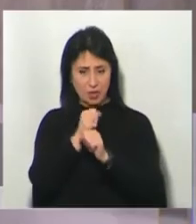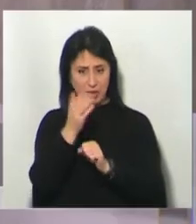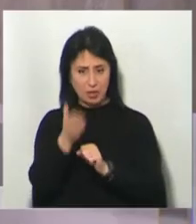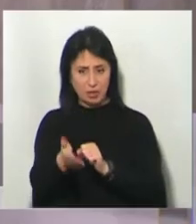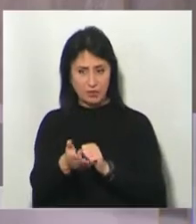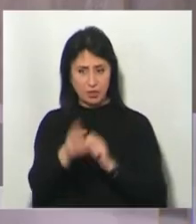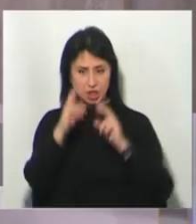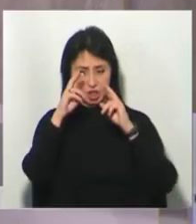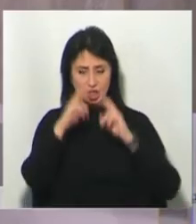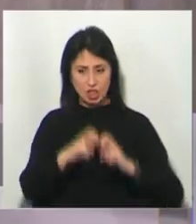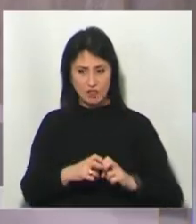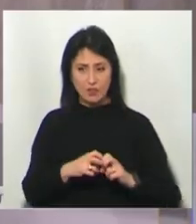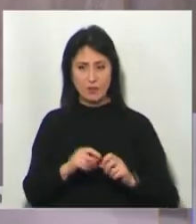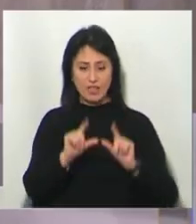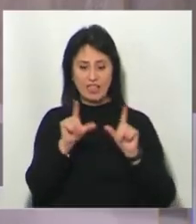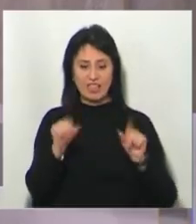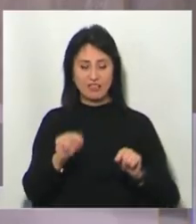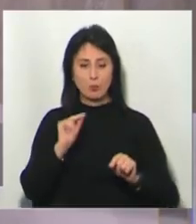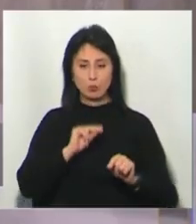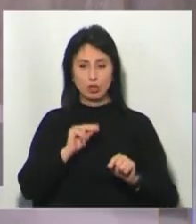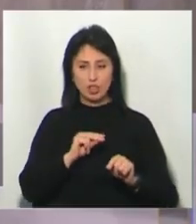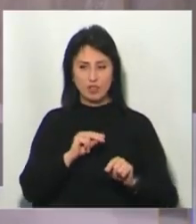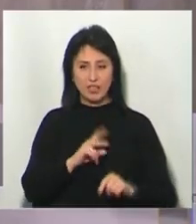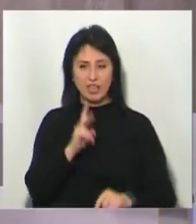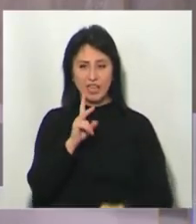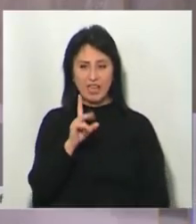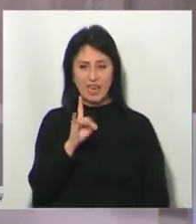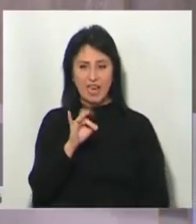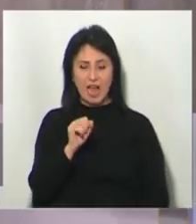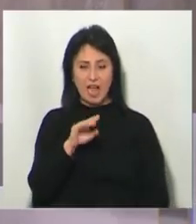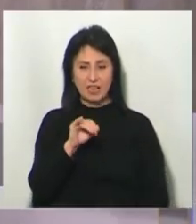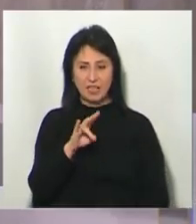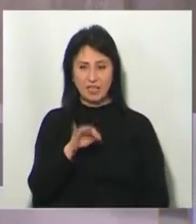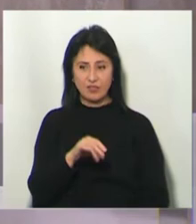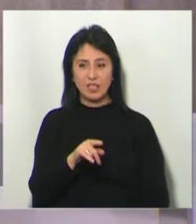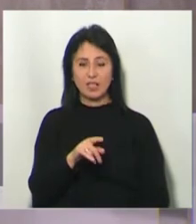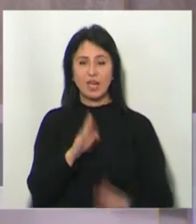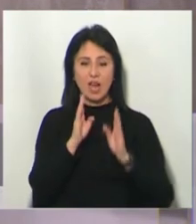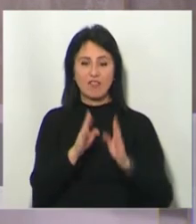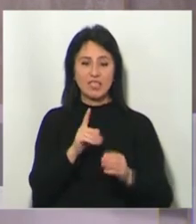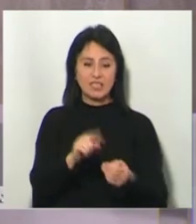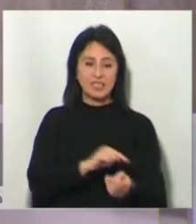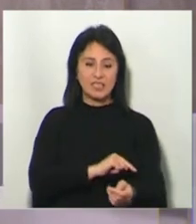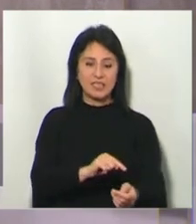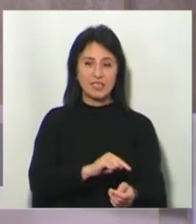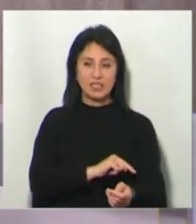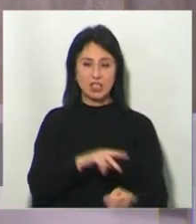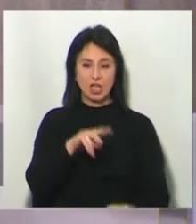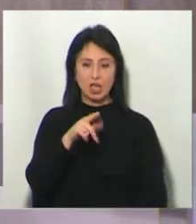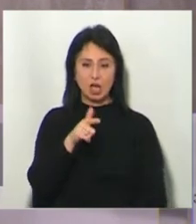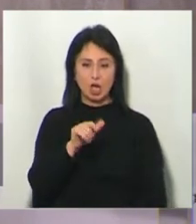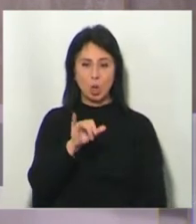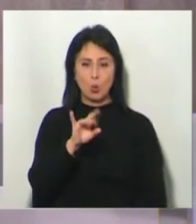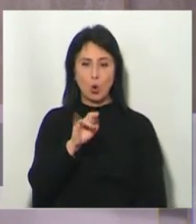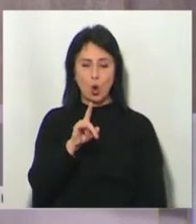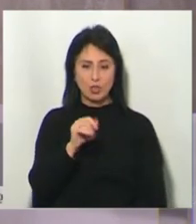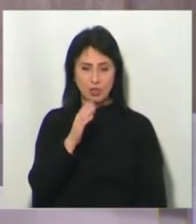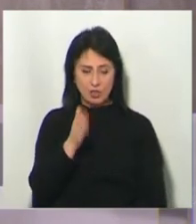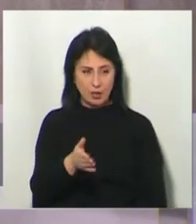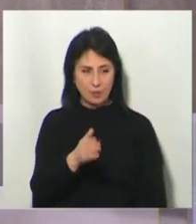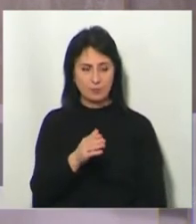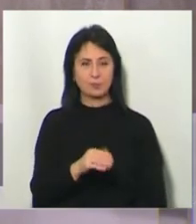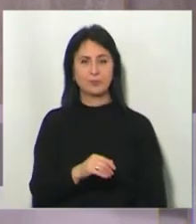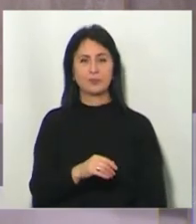მაგალითად შევამოწმოთ თირკმლის ფუნქცია, კრეატინინი, აუცილებლად განსაზღვროთ სისხლში გლუკოზის დონე,